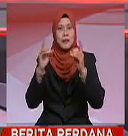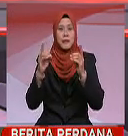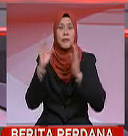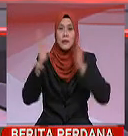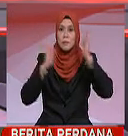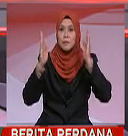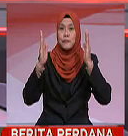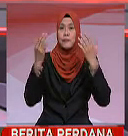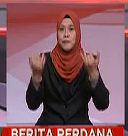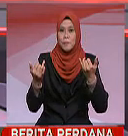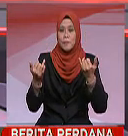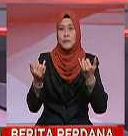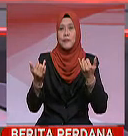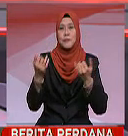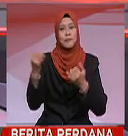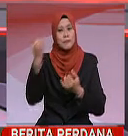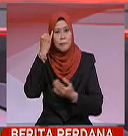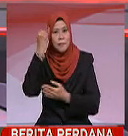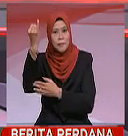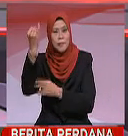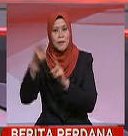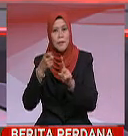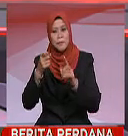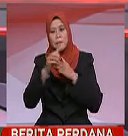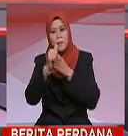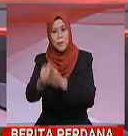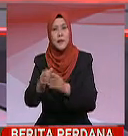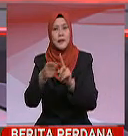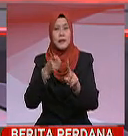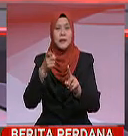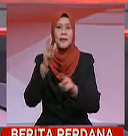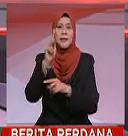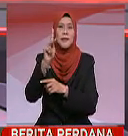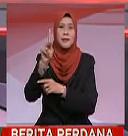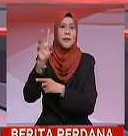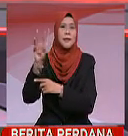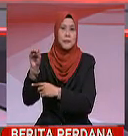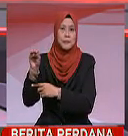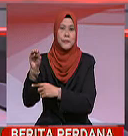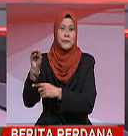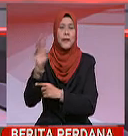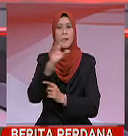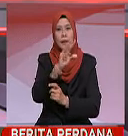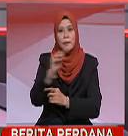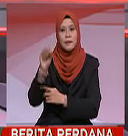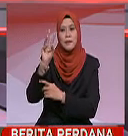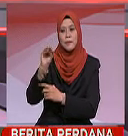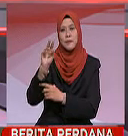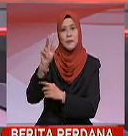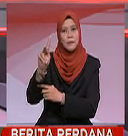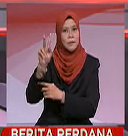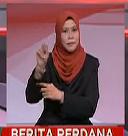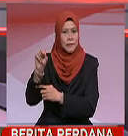Abbas selain mengambil kira pandangan serta panduan daripada Kementerian kesihatan serta Majlis keselamatan